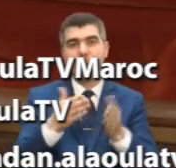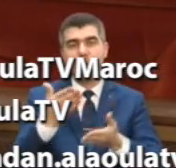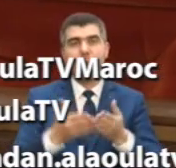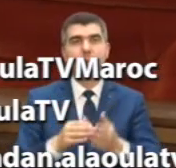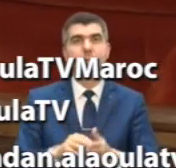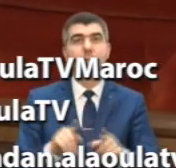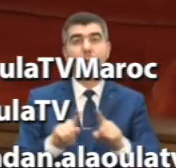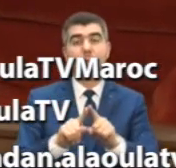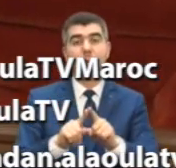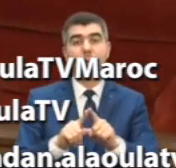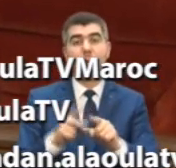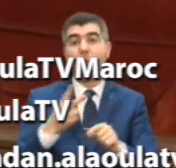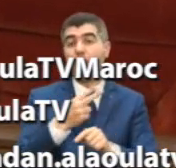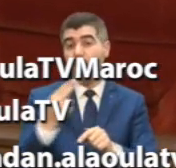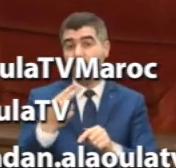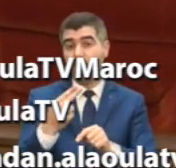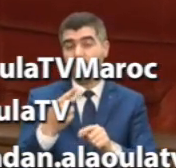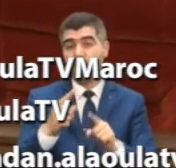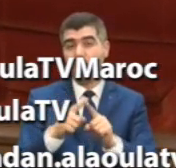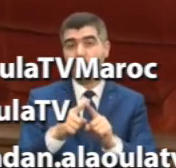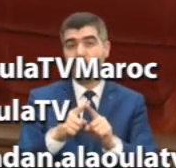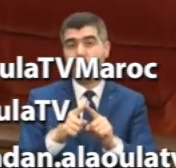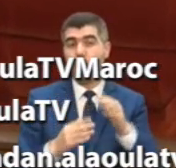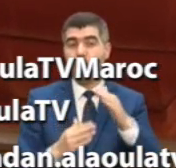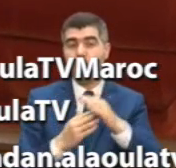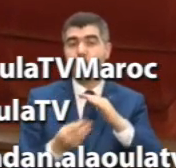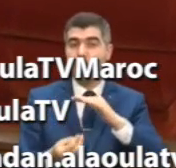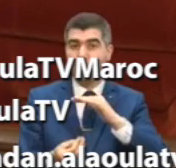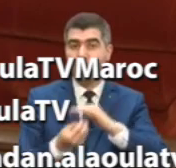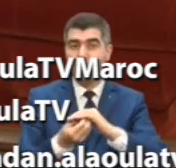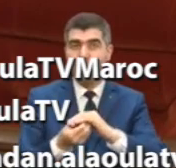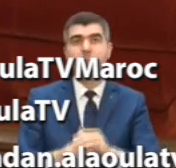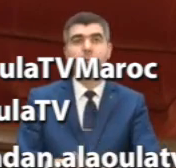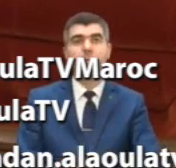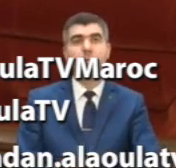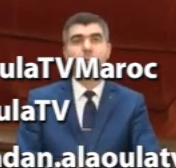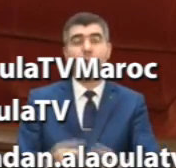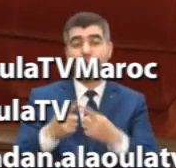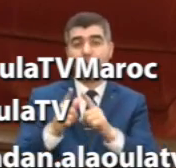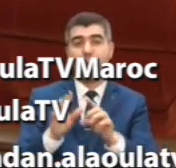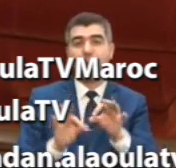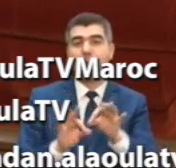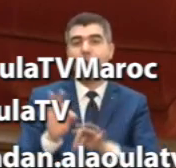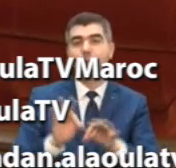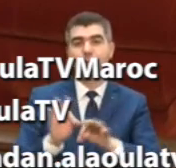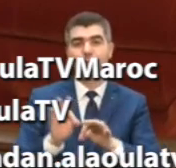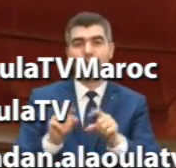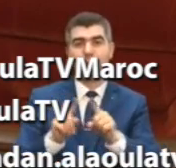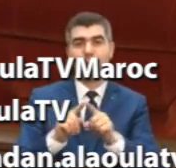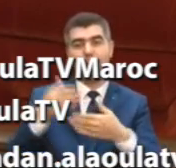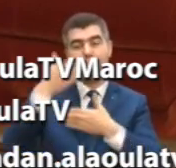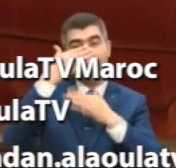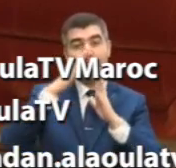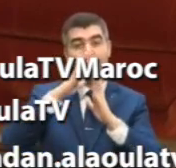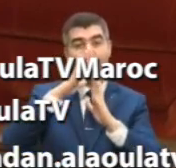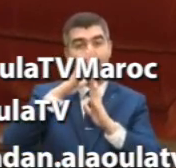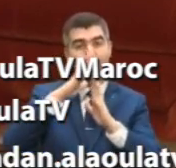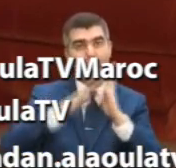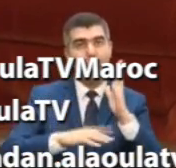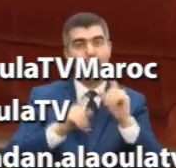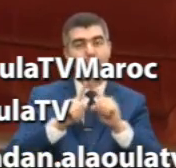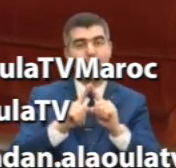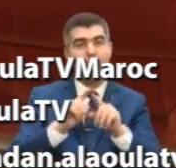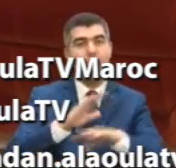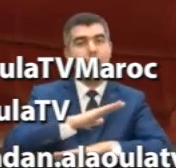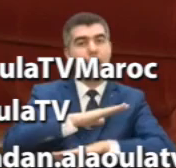محاربة آفة الرشوة تندرج ضمن الاستراتيجية الوطنية العامة لتخليق